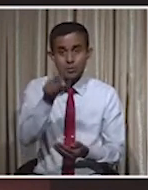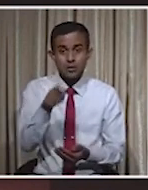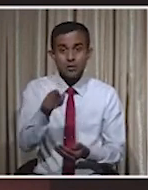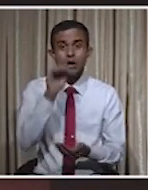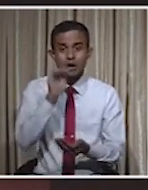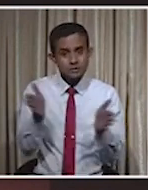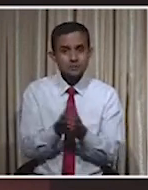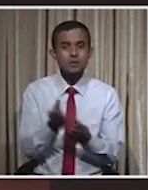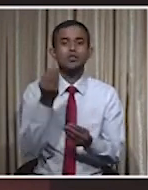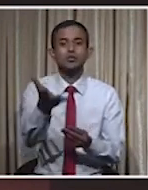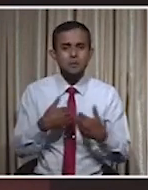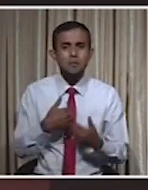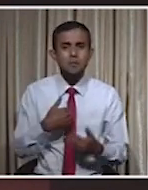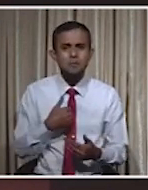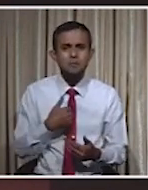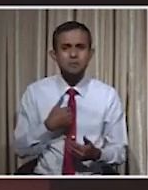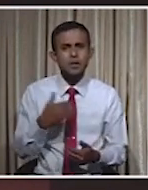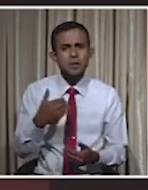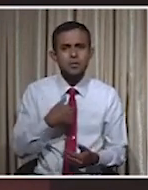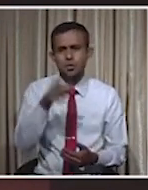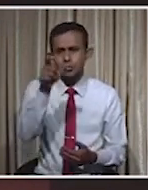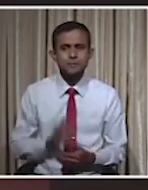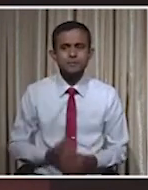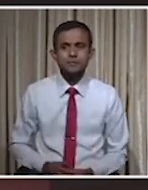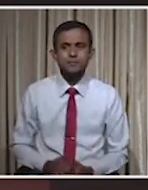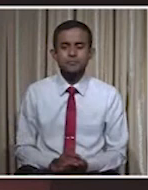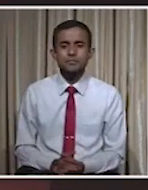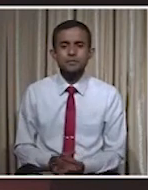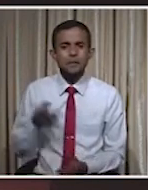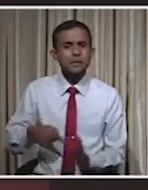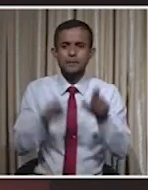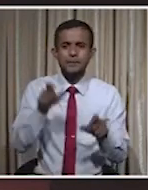ඔබතුමාට ආරක්ෂාව සහිතව දුන්නා පාදයාත්‍රායක්. මම ඔබතුමාගෙන් අහන්න කැමති